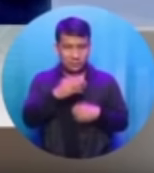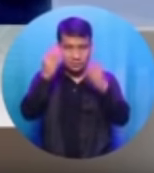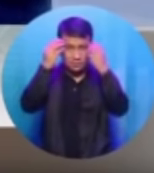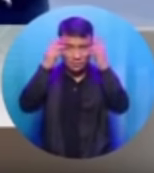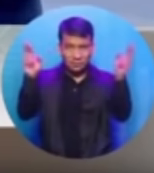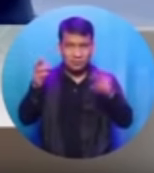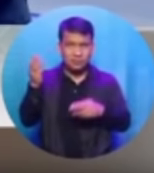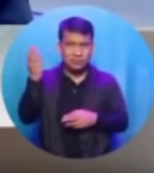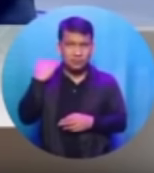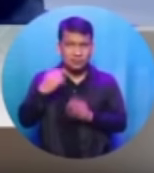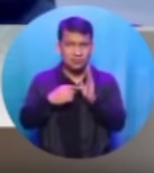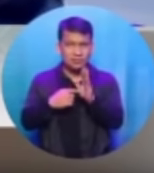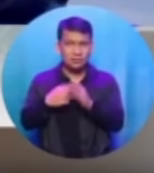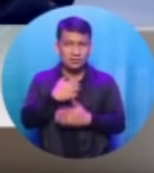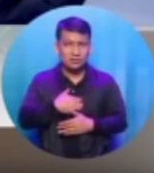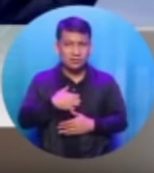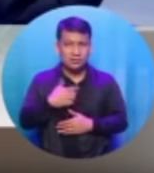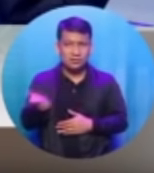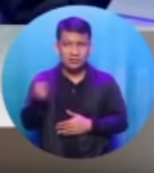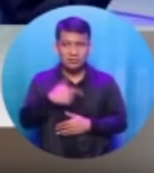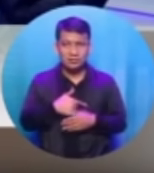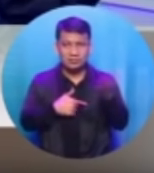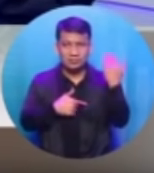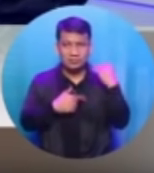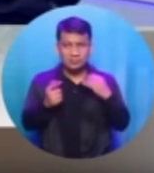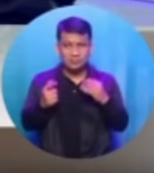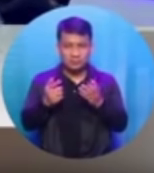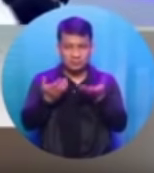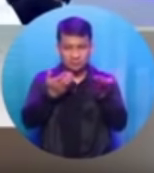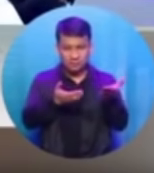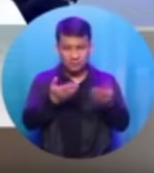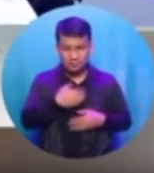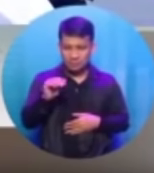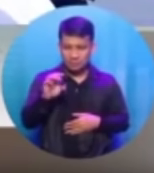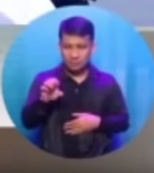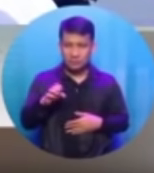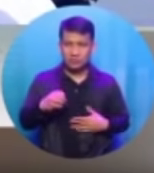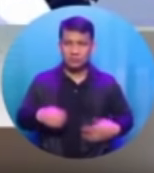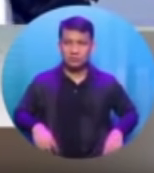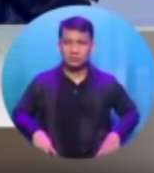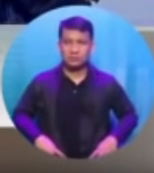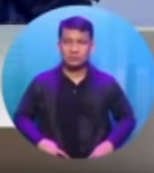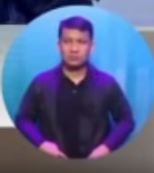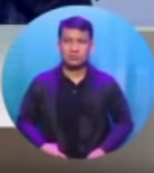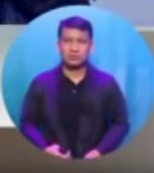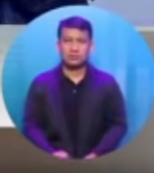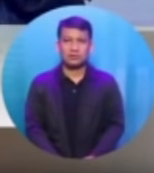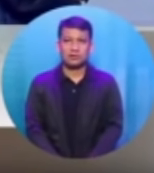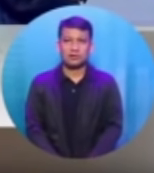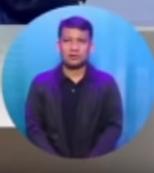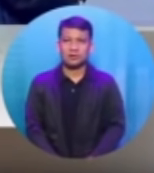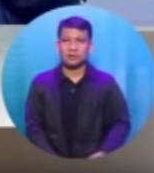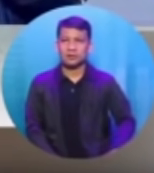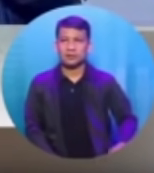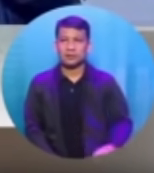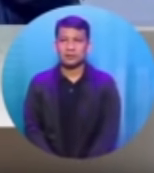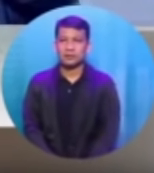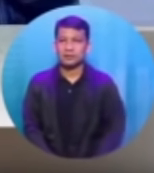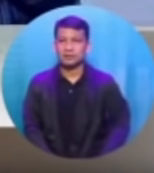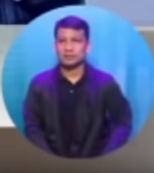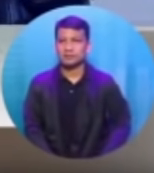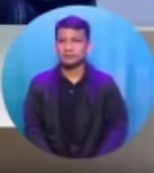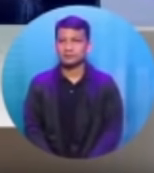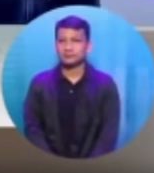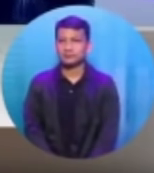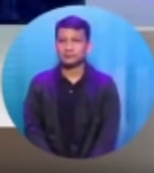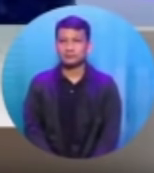Madam, dati na pala kayo nareklamo sa Dole. Ano nangyari po nung unang inireklamo kayo sa Dole? Sino? Yung inyong pong kumpanya, inireklamo na po